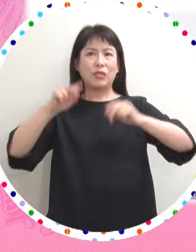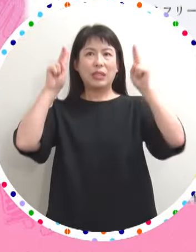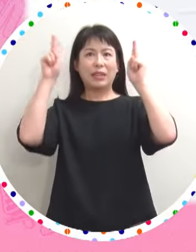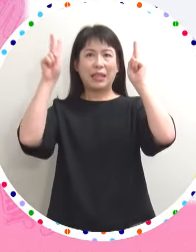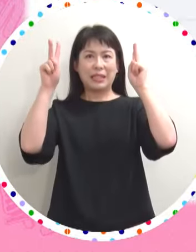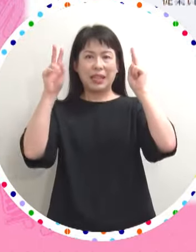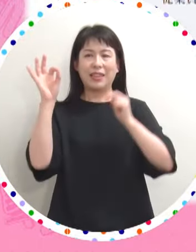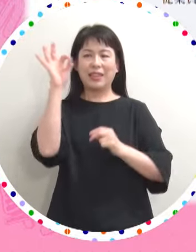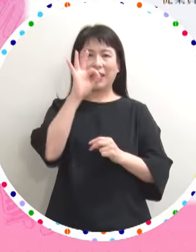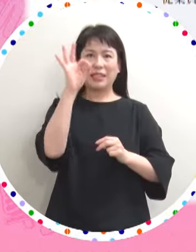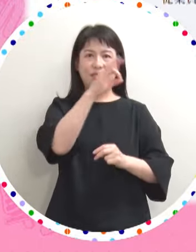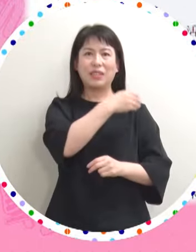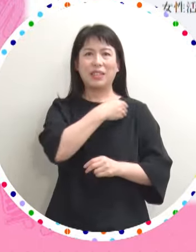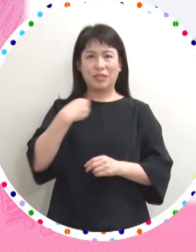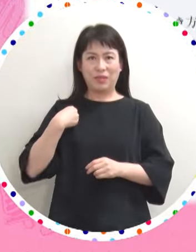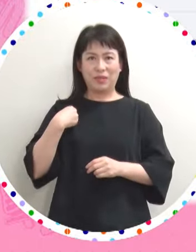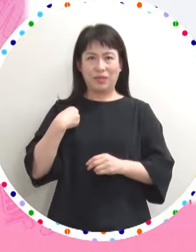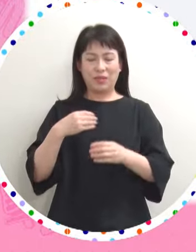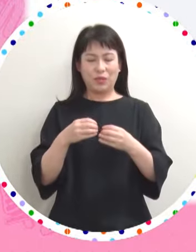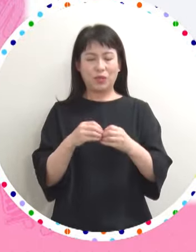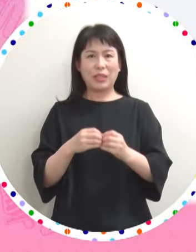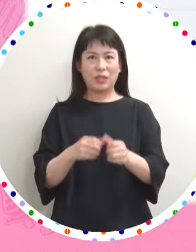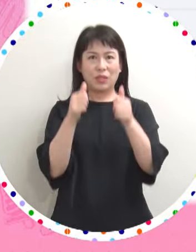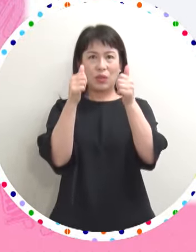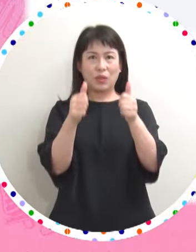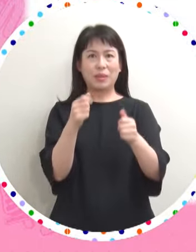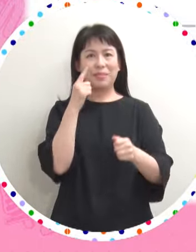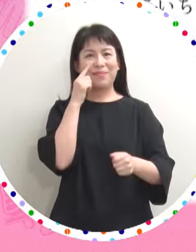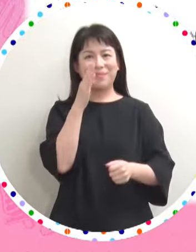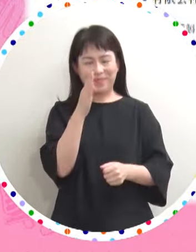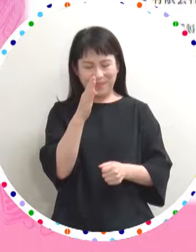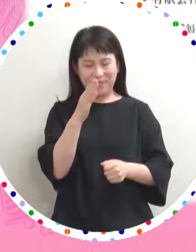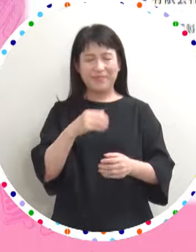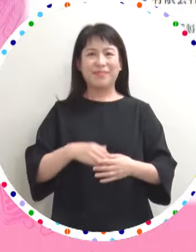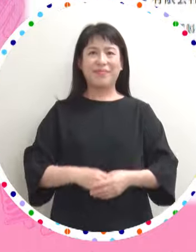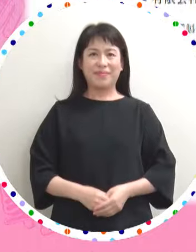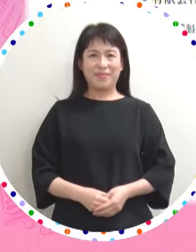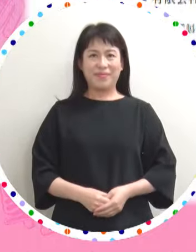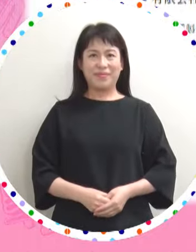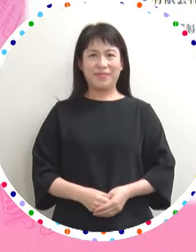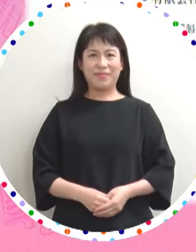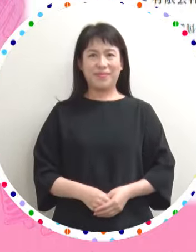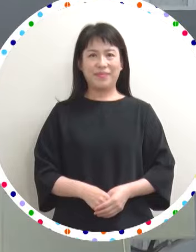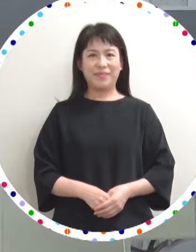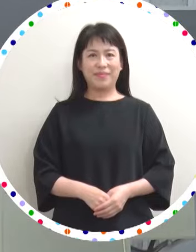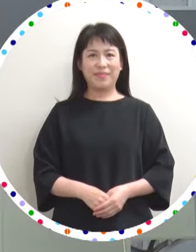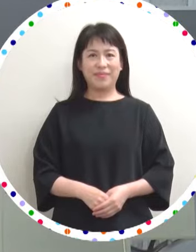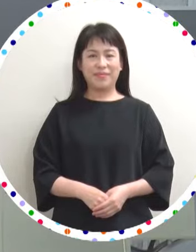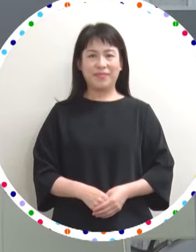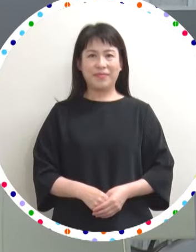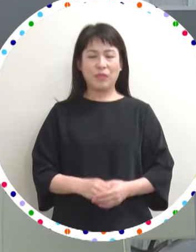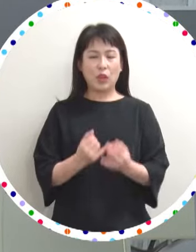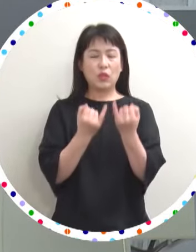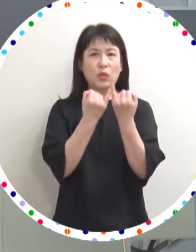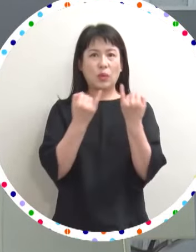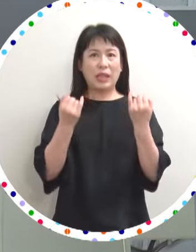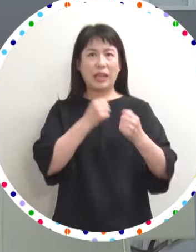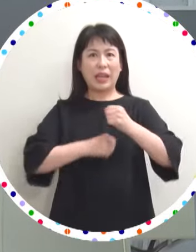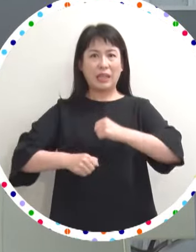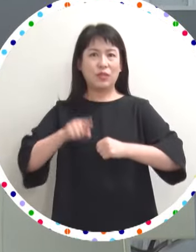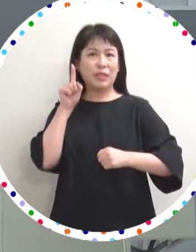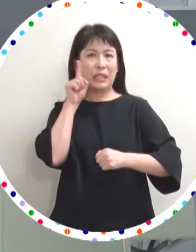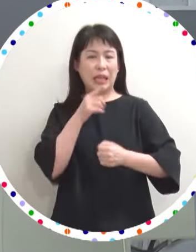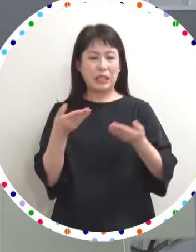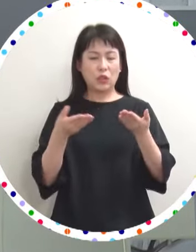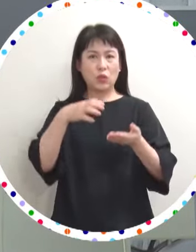る企業を検索できます。詳しくはウェブページをチェックしてみてください。女性が活躍しやすい